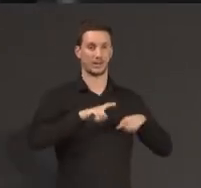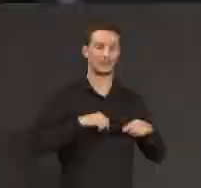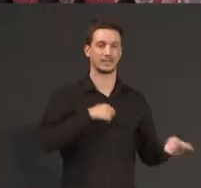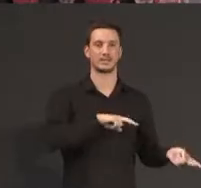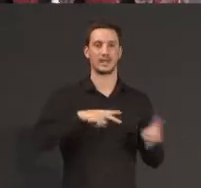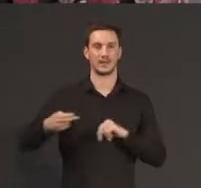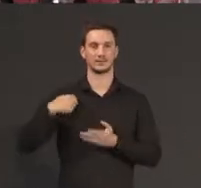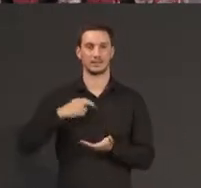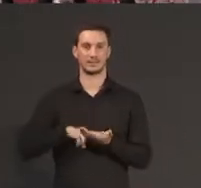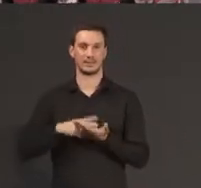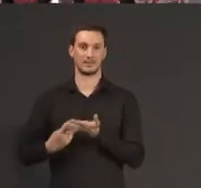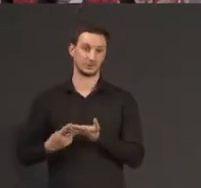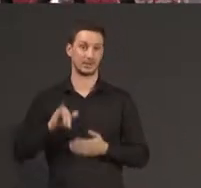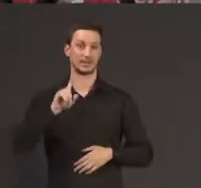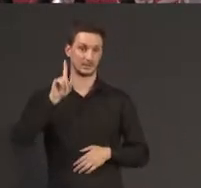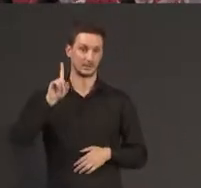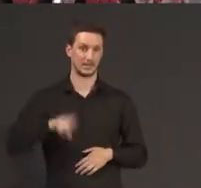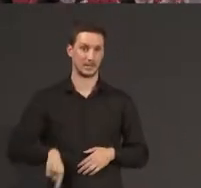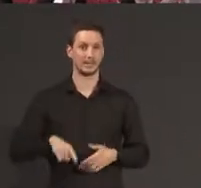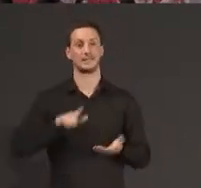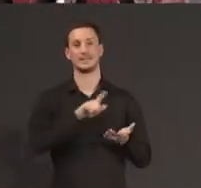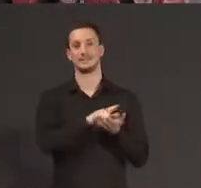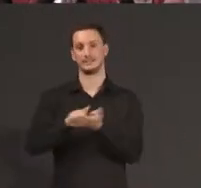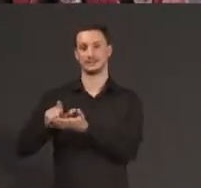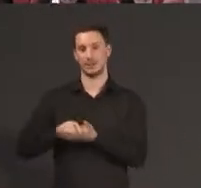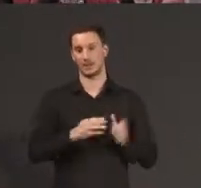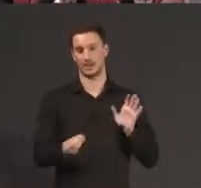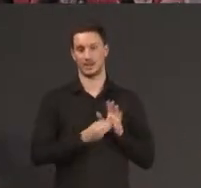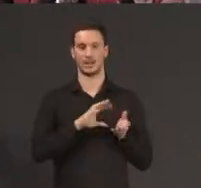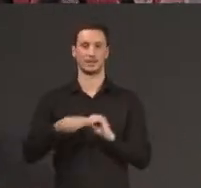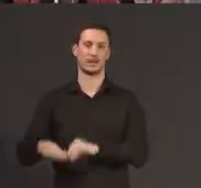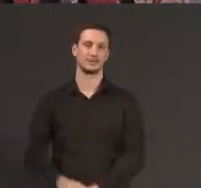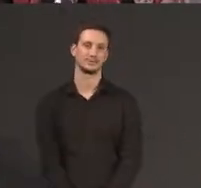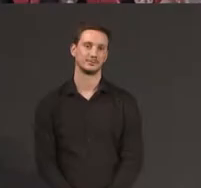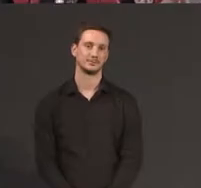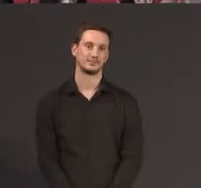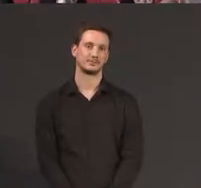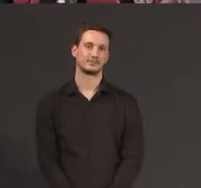traducció i interpretació en llengües aplicades.